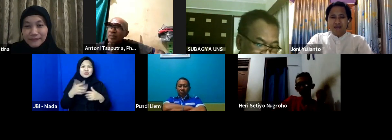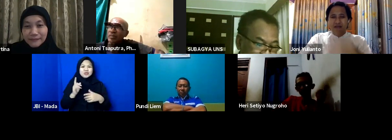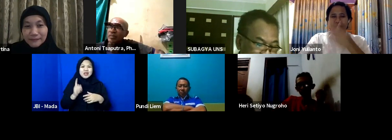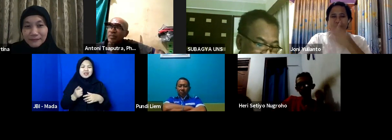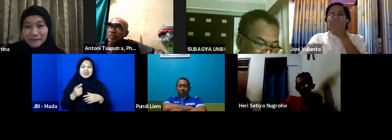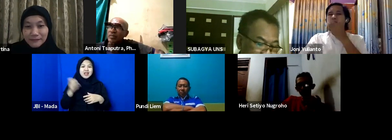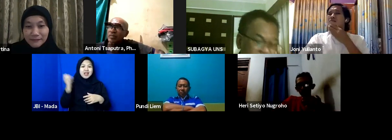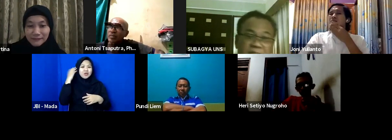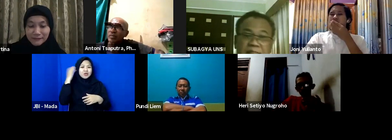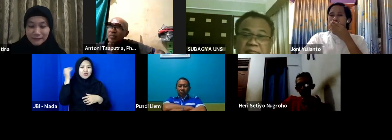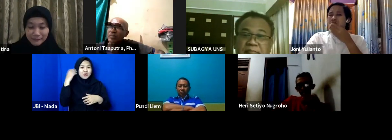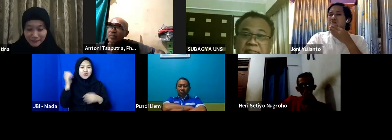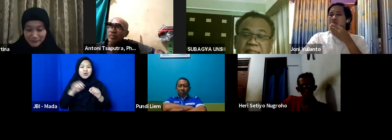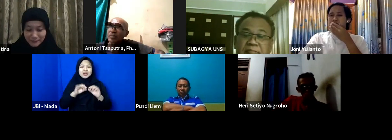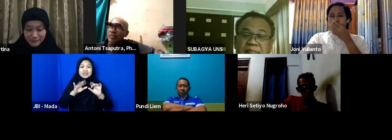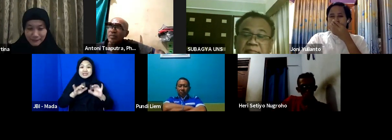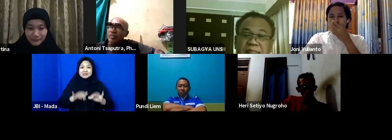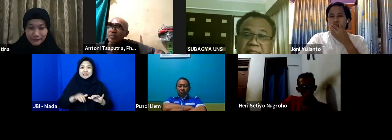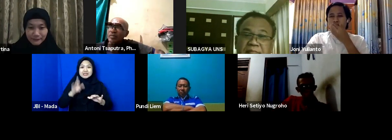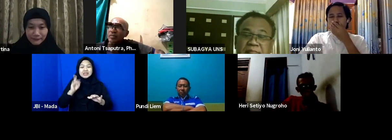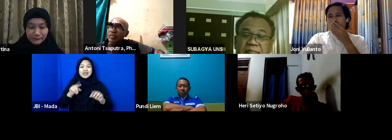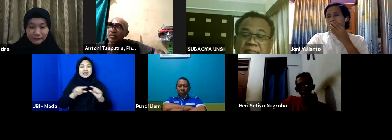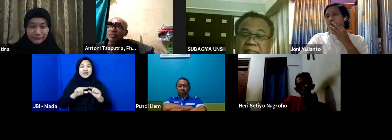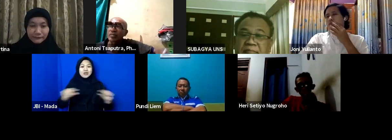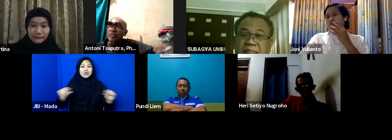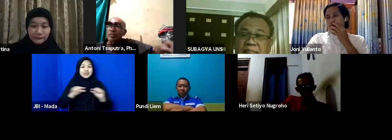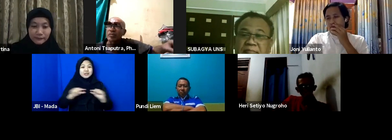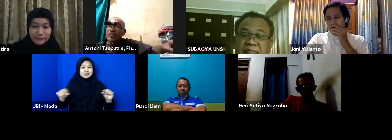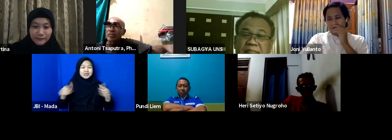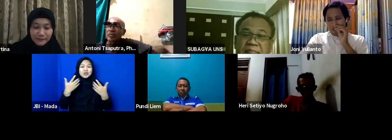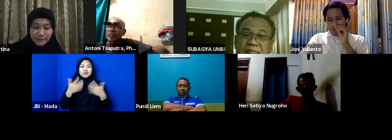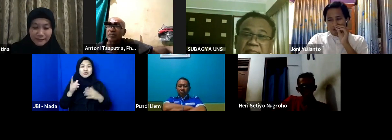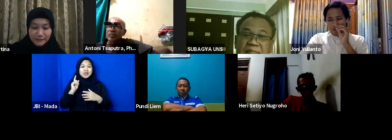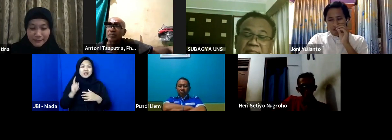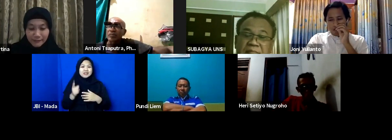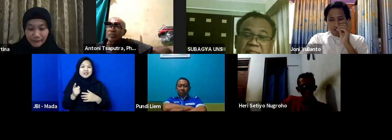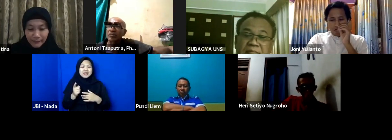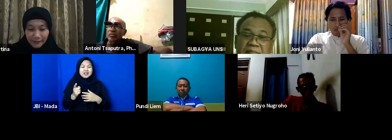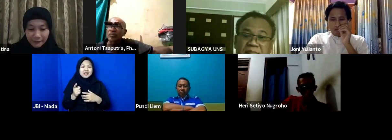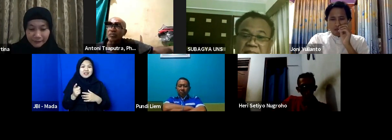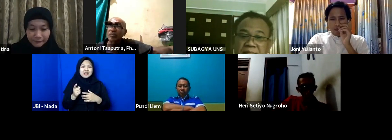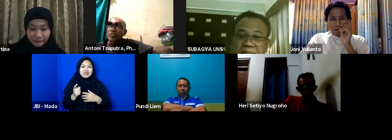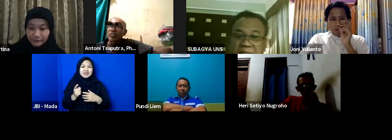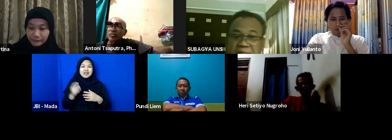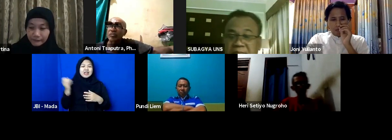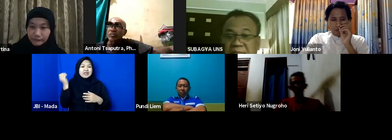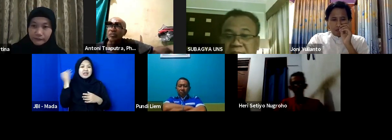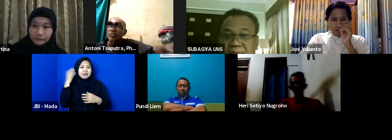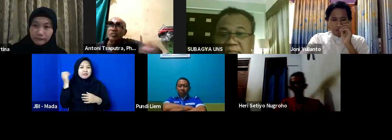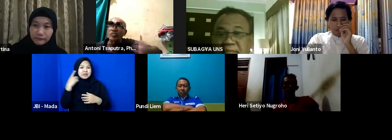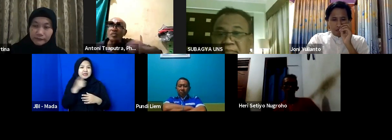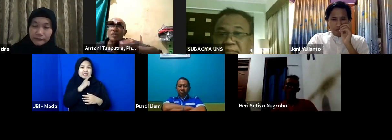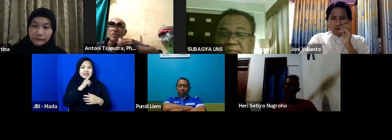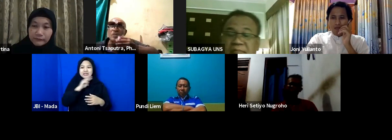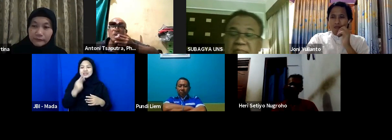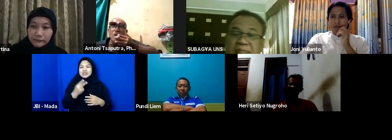ada audio deskripsi udah ada close caption dan udah ada apa dubbing dari bahasa Inggris